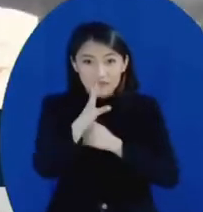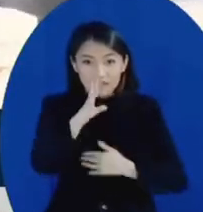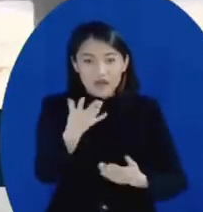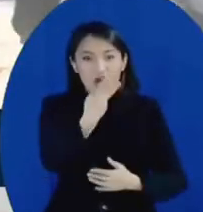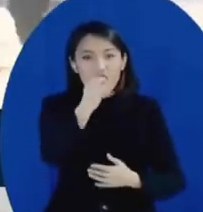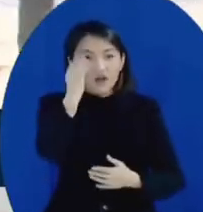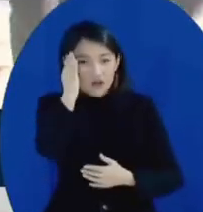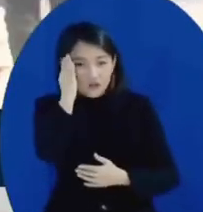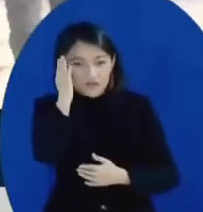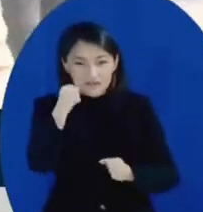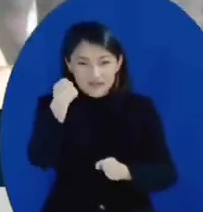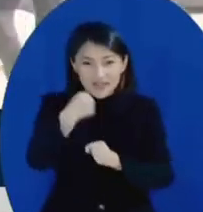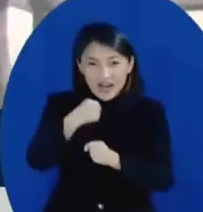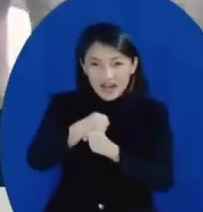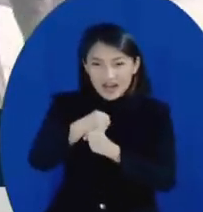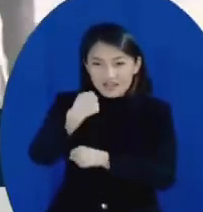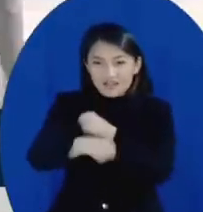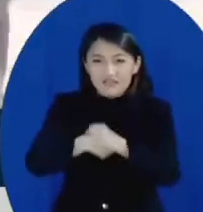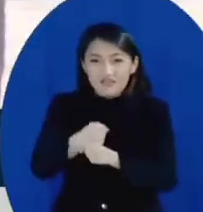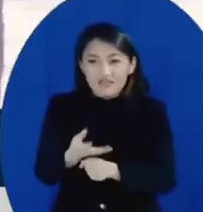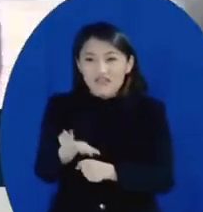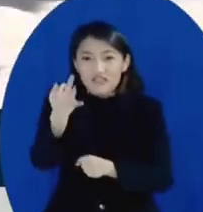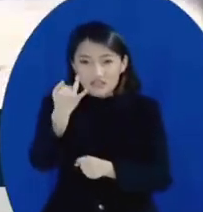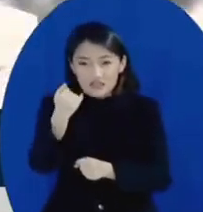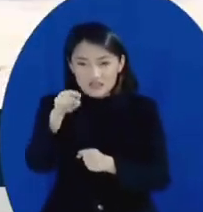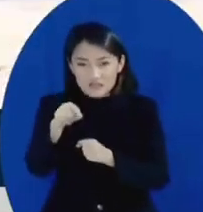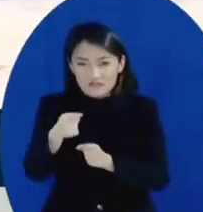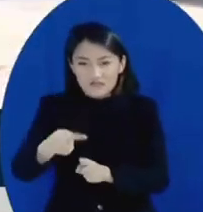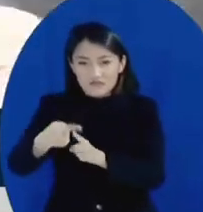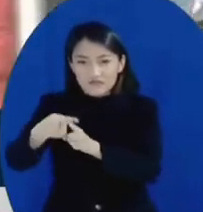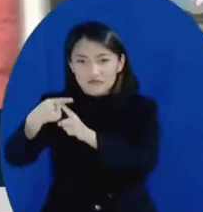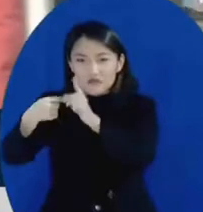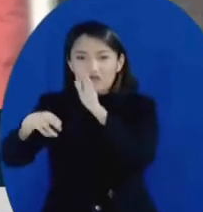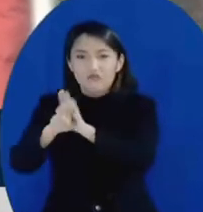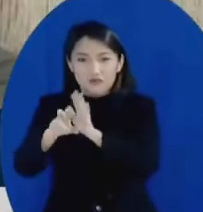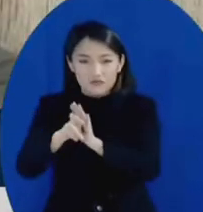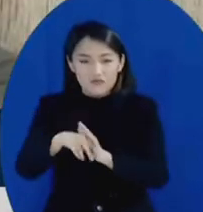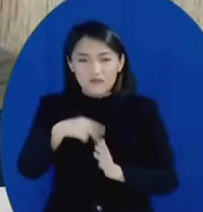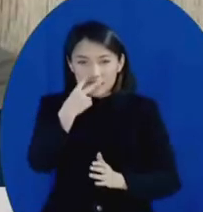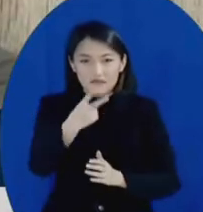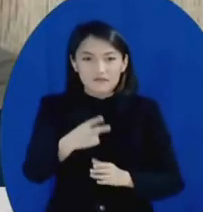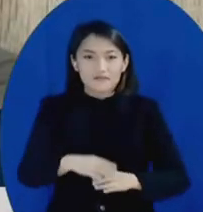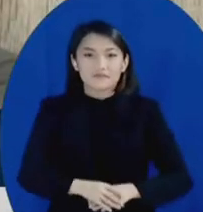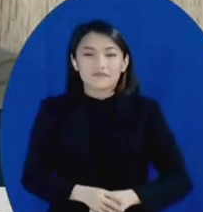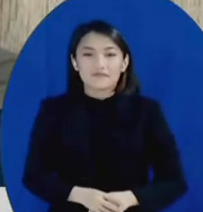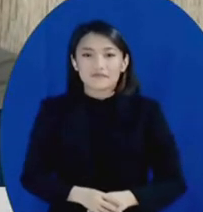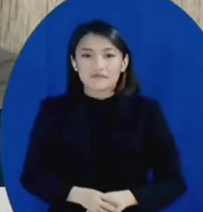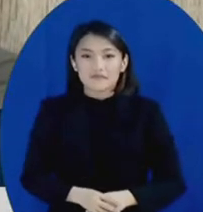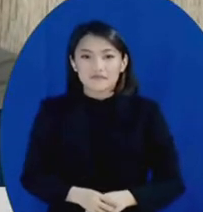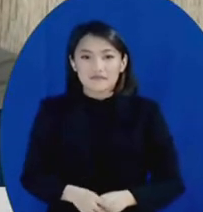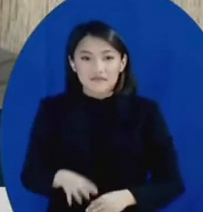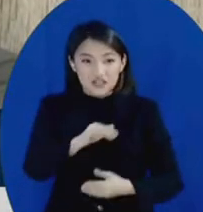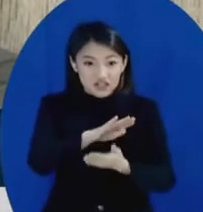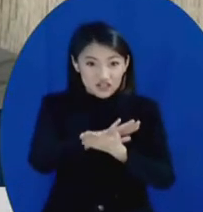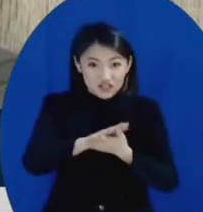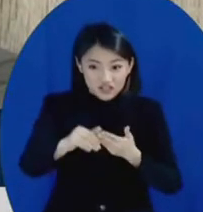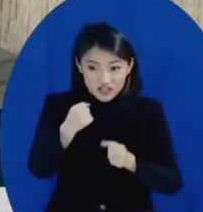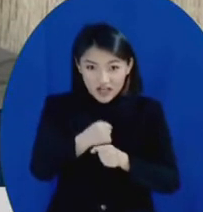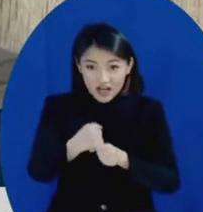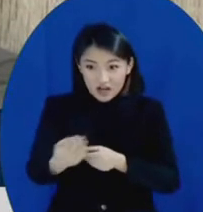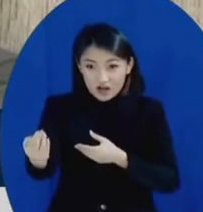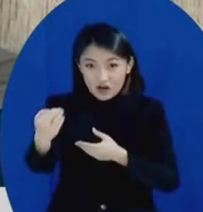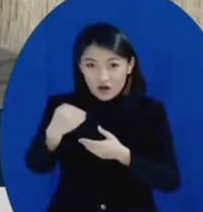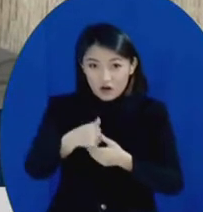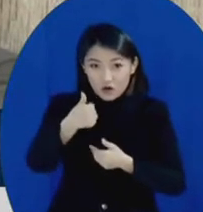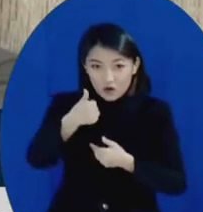харин ажилласан жилийн нэмэлт хоногийг үүн дээр нэмж тооцох боломж бий гэж харж байгаа юм аа. Нийтдээ одоо шинэ ажилд орсон ч гэсэн